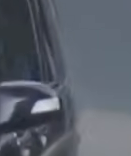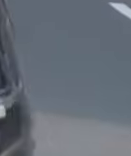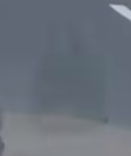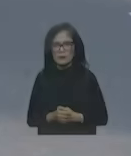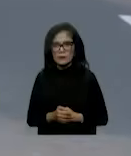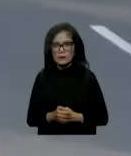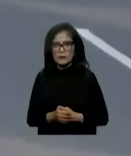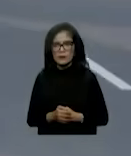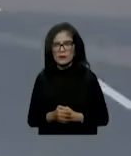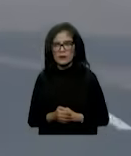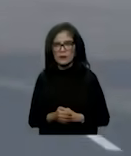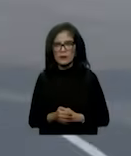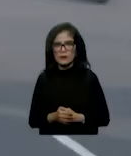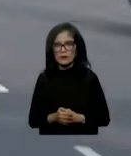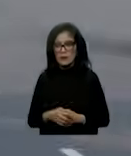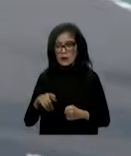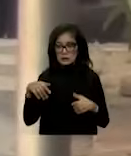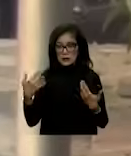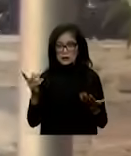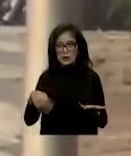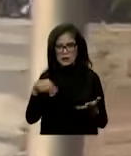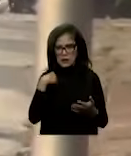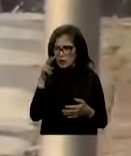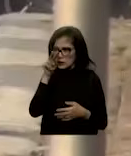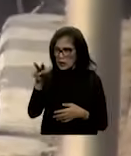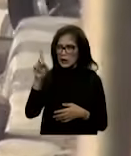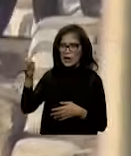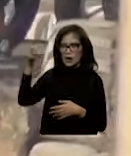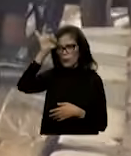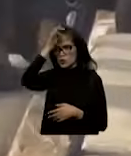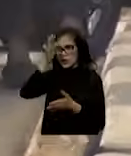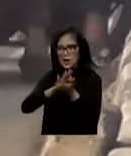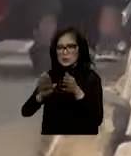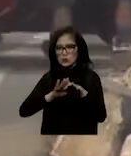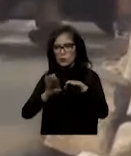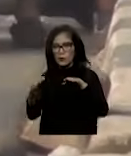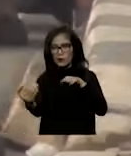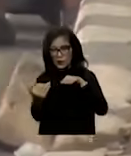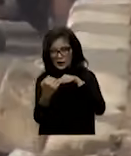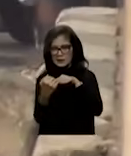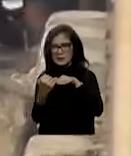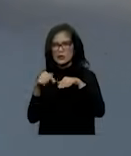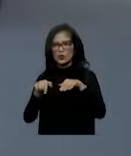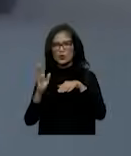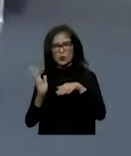Sejumlah pengendara nekat melawan arah karena tak mengenakan helm meski aksinya membahayakan pengendara lain.